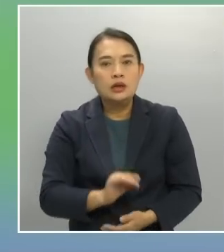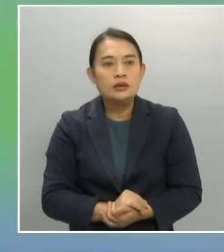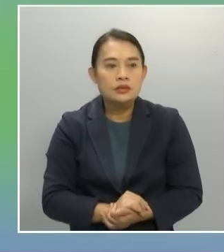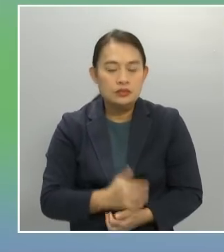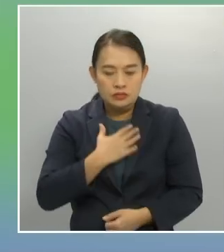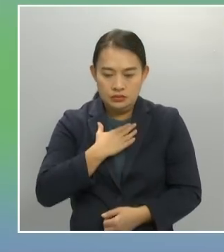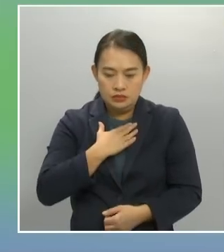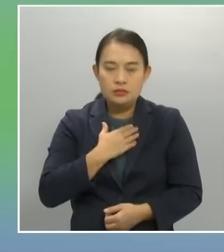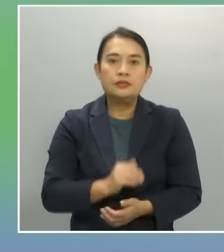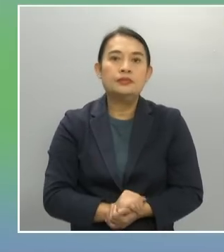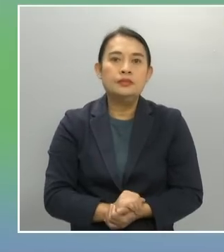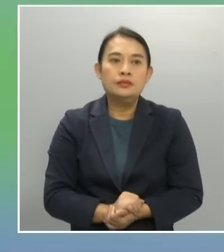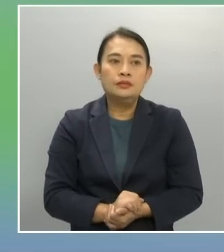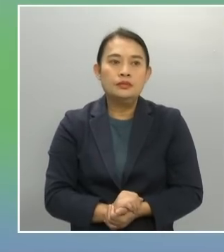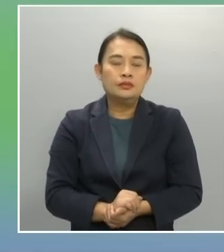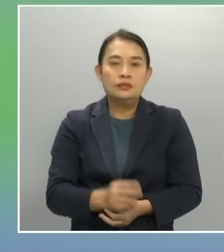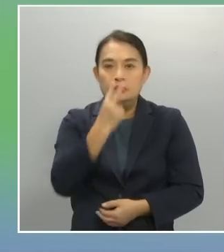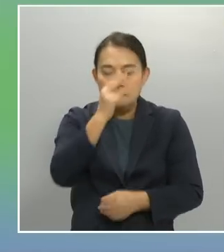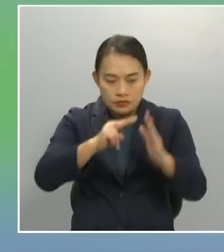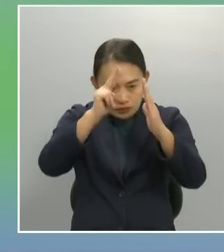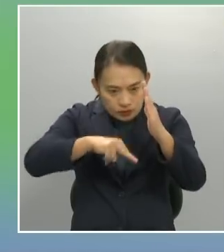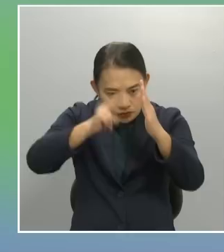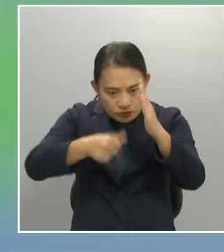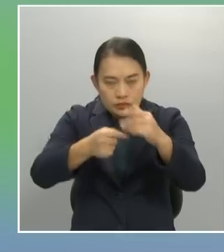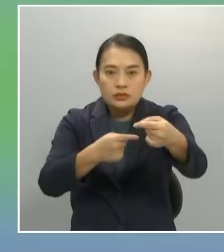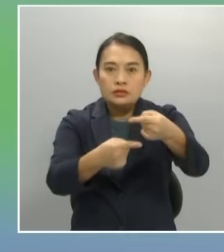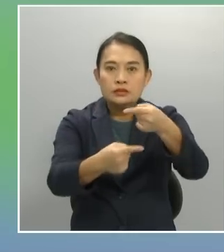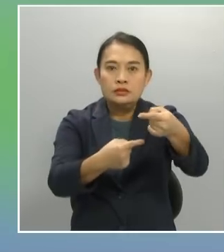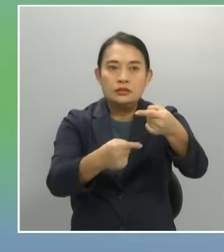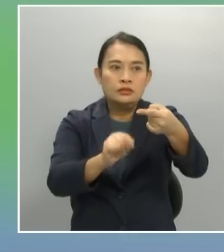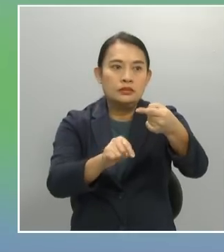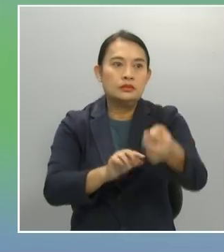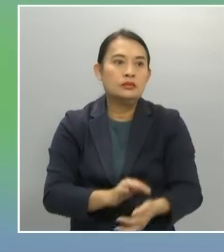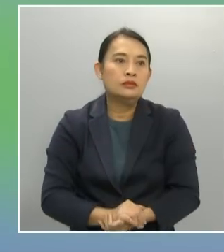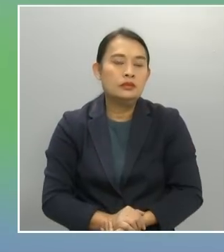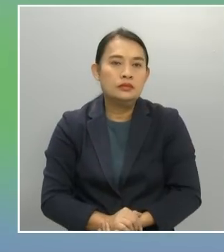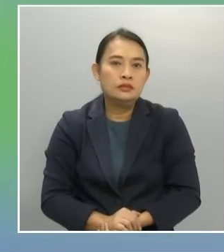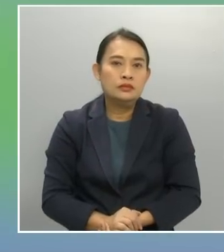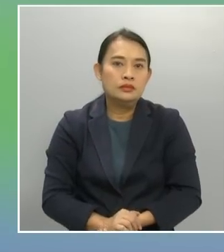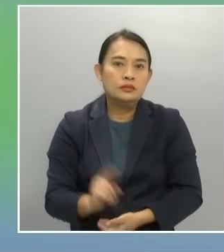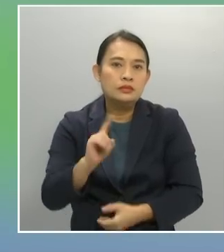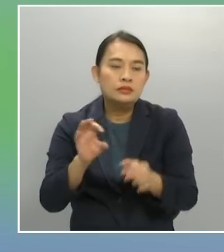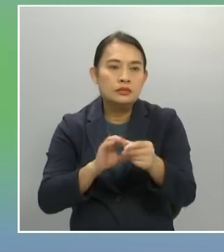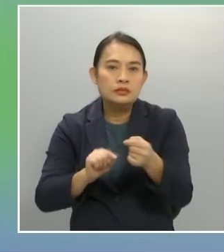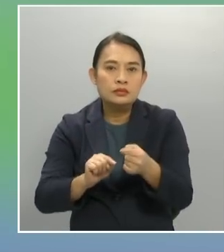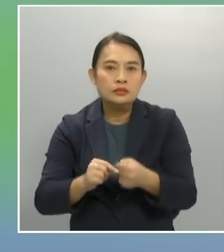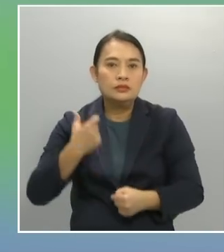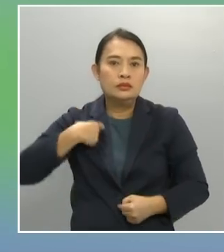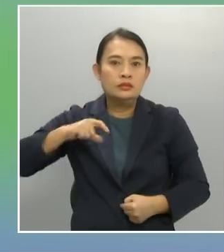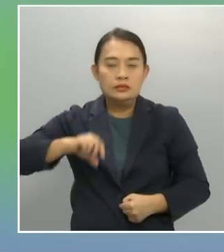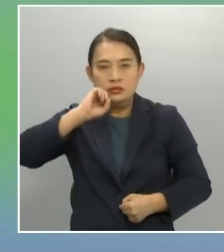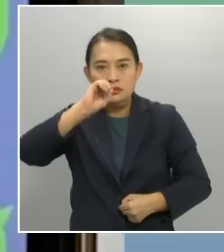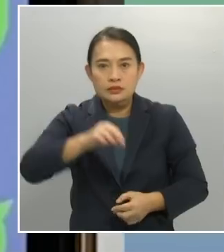ในข้อความแชทเอาที่พออ่านได้นะก็มีฝั่งนึงก็น่าจะเป็นถ้าเป็นอย่างที่คุณสิทธาบอกคือ